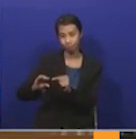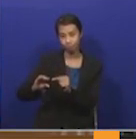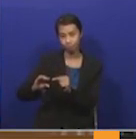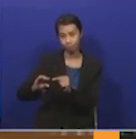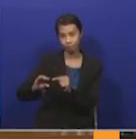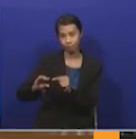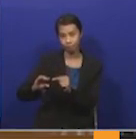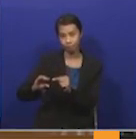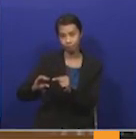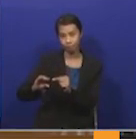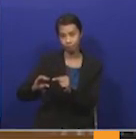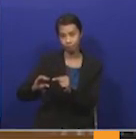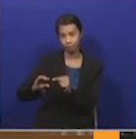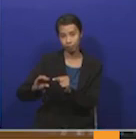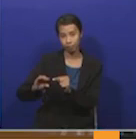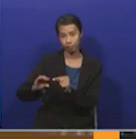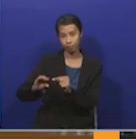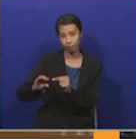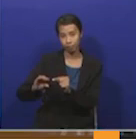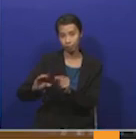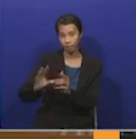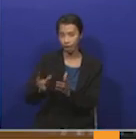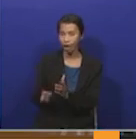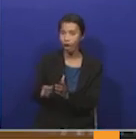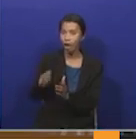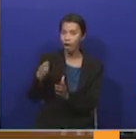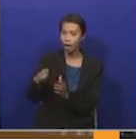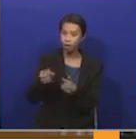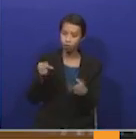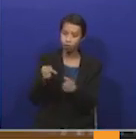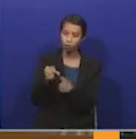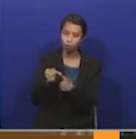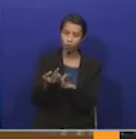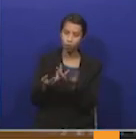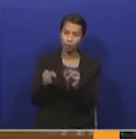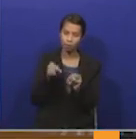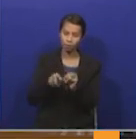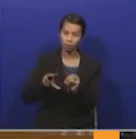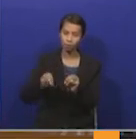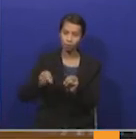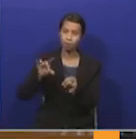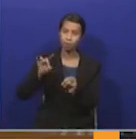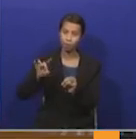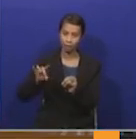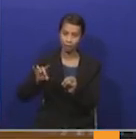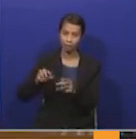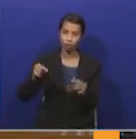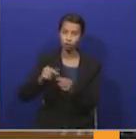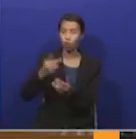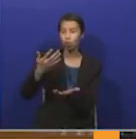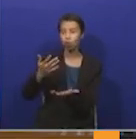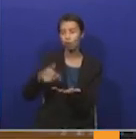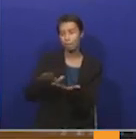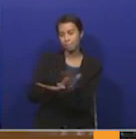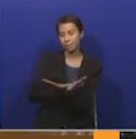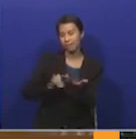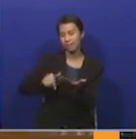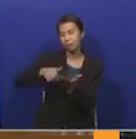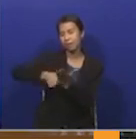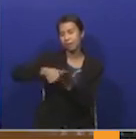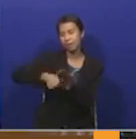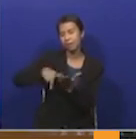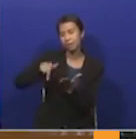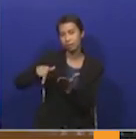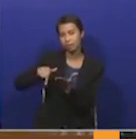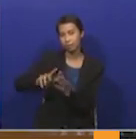ในอนุมาตราที่38แผนงานบริหารจัดการหนี้ภาครัฐวงเล็บที่1ก